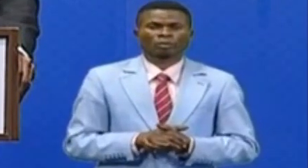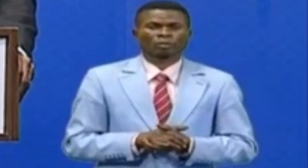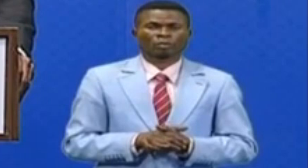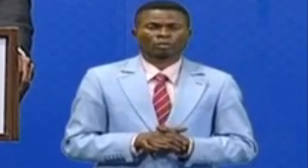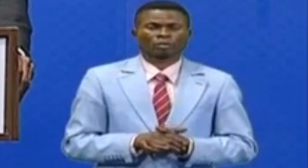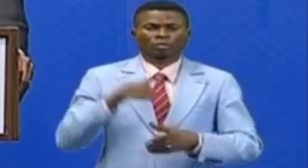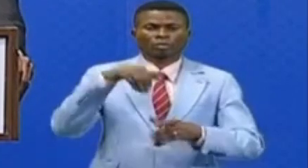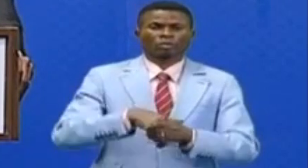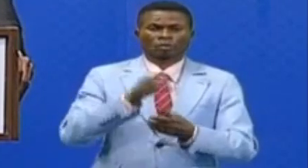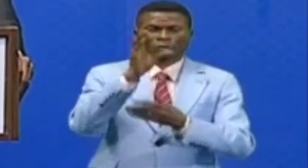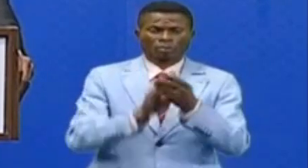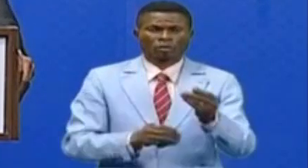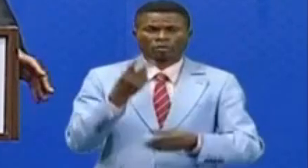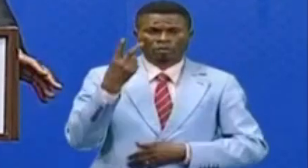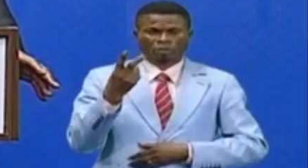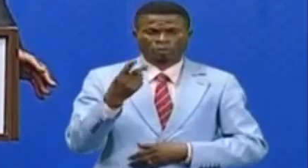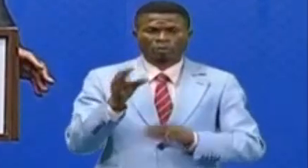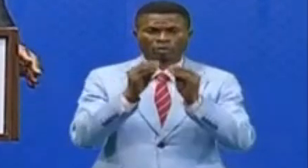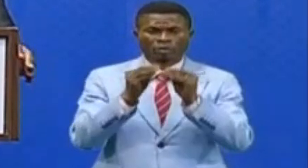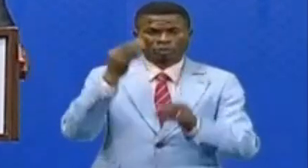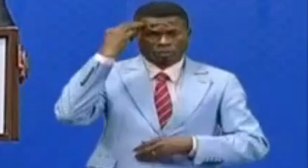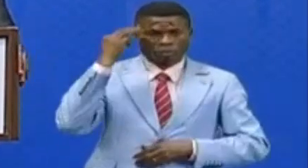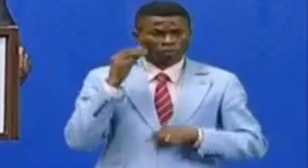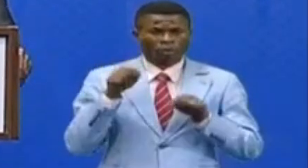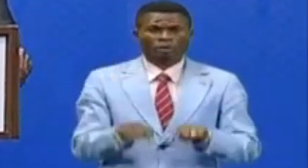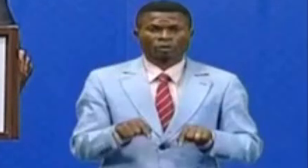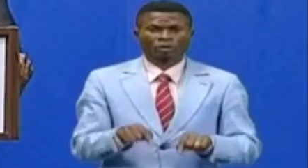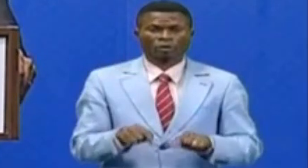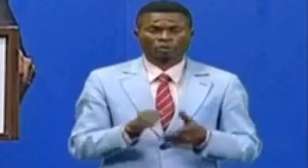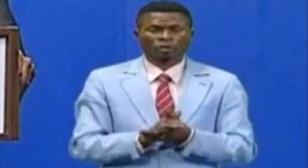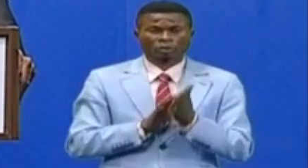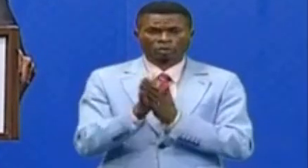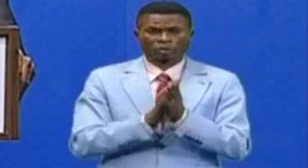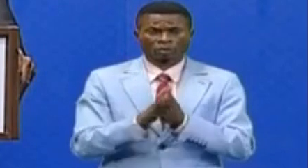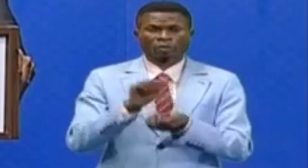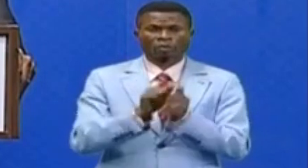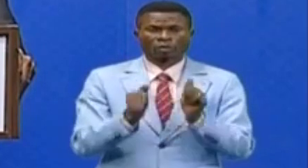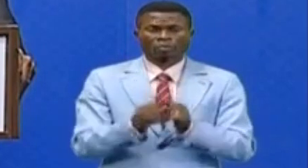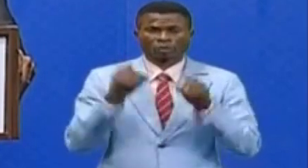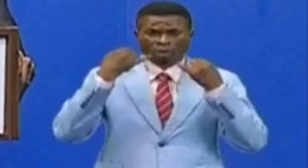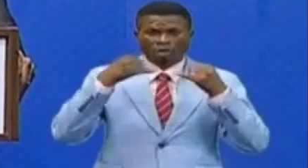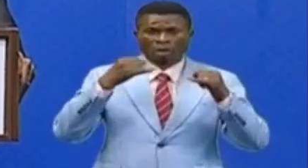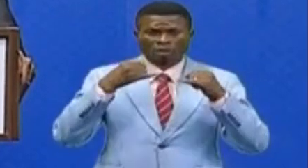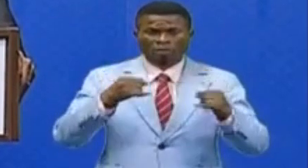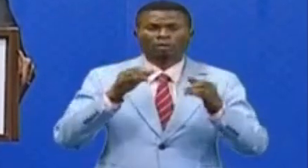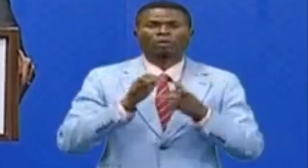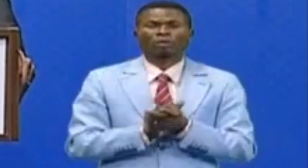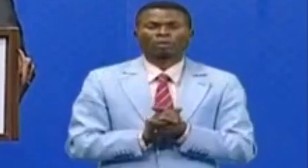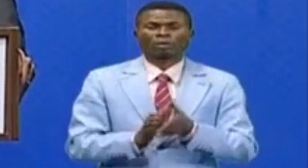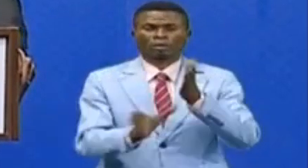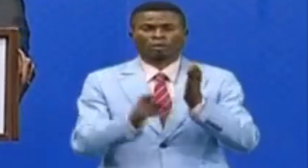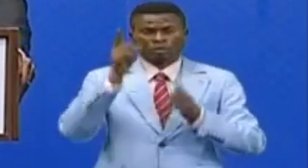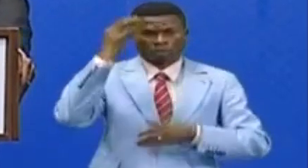Au chapitre 2 du Conseil des ministres de ce jour, relatif au point d'information, le